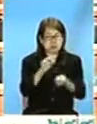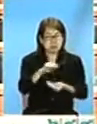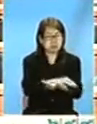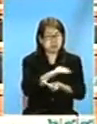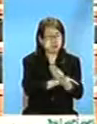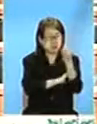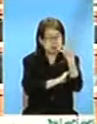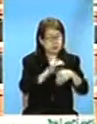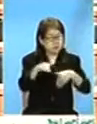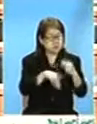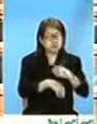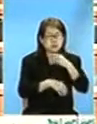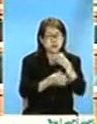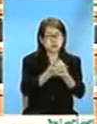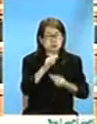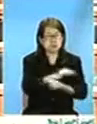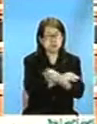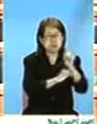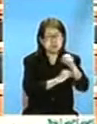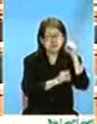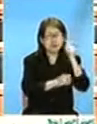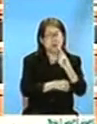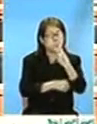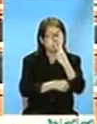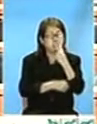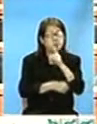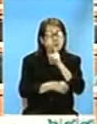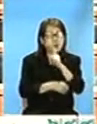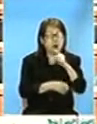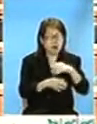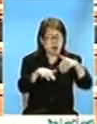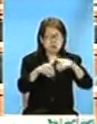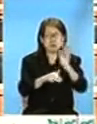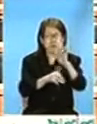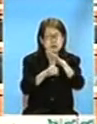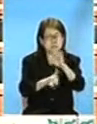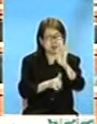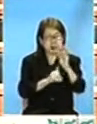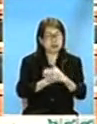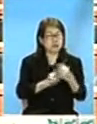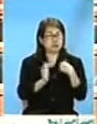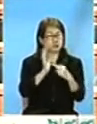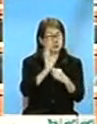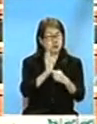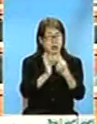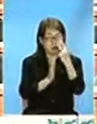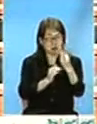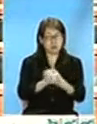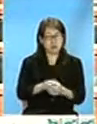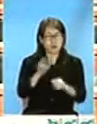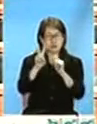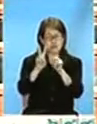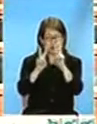หรือผูกขาดไปได้ท่านประธานที่เคารพดังนั้นเป็นตัวอย่างที่ผมยกให้ท่านฟังในข้อ